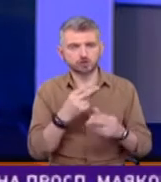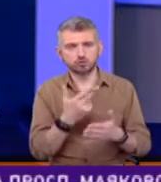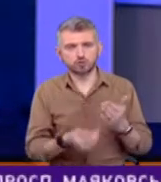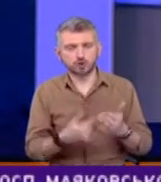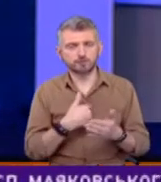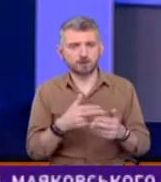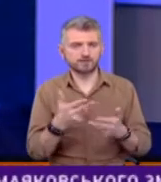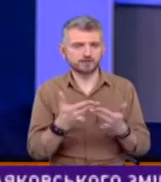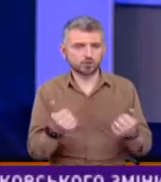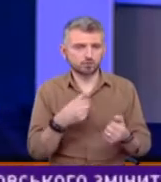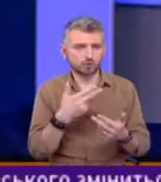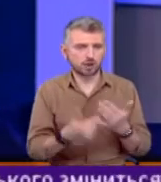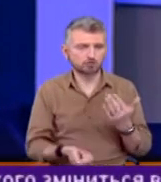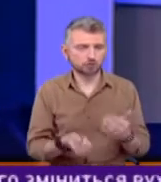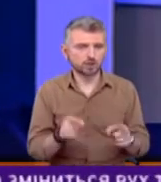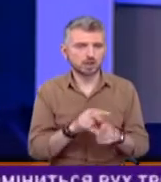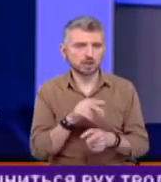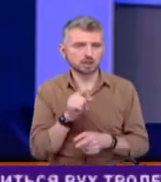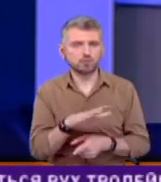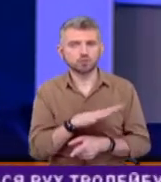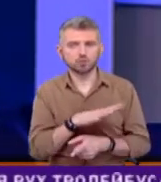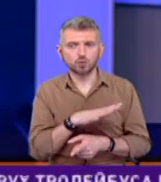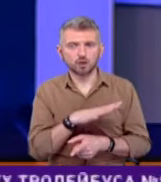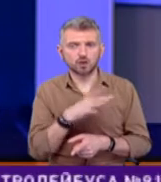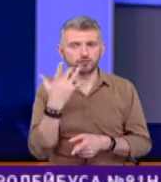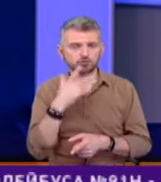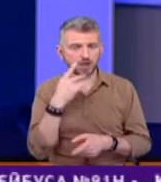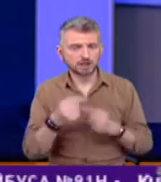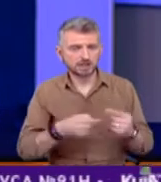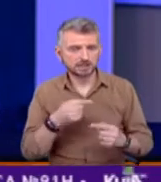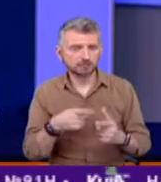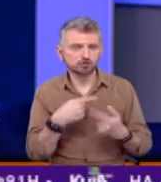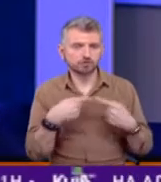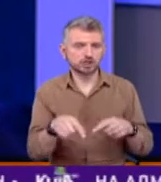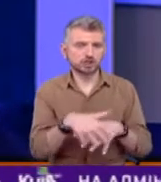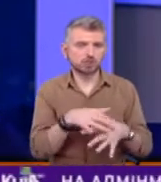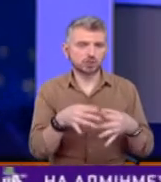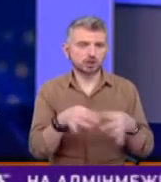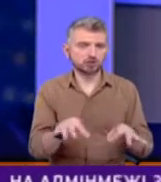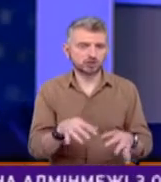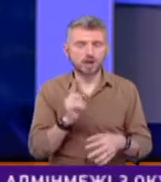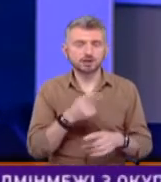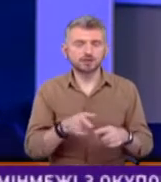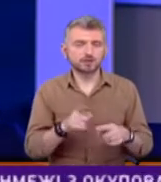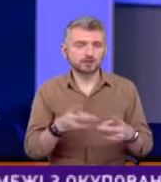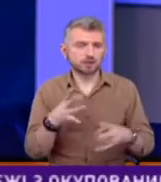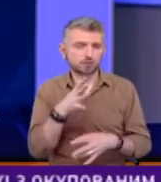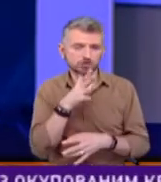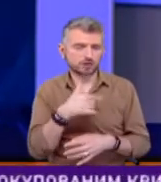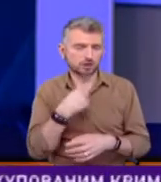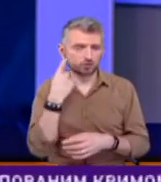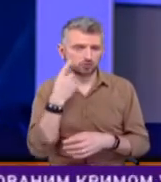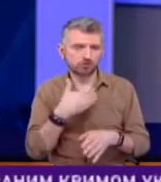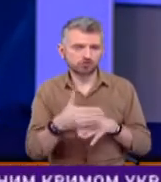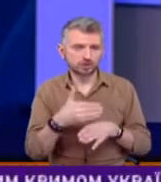я визнаю поразку. Так, як там було в США традиція, чи в інших демократичних. Але на це треба час, я думаю. З